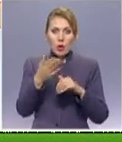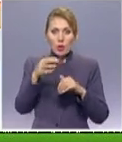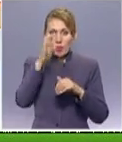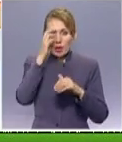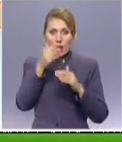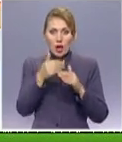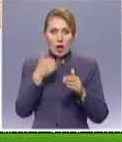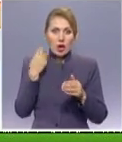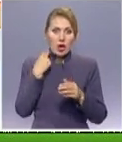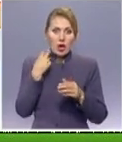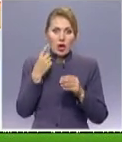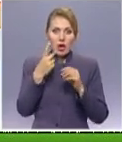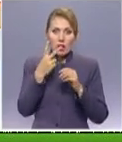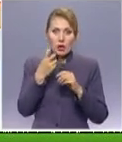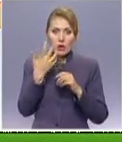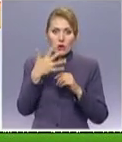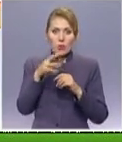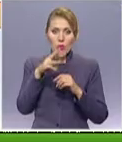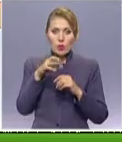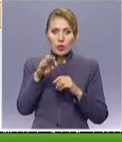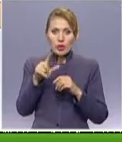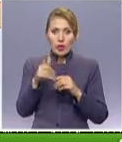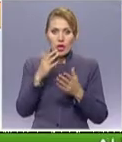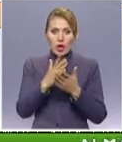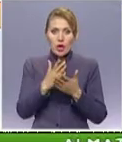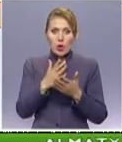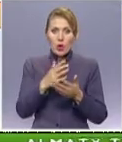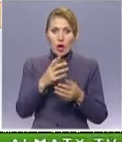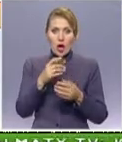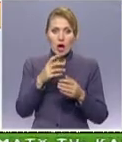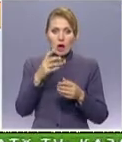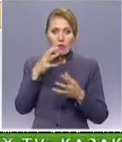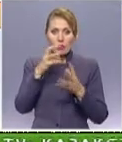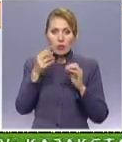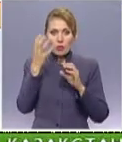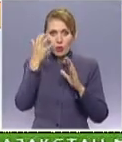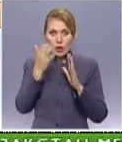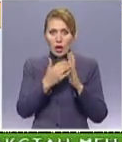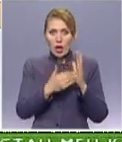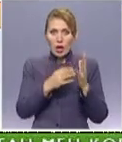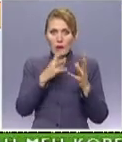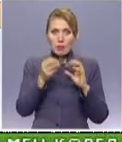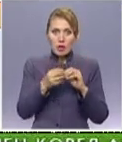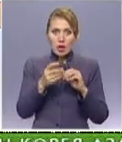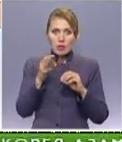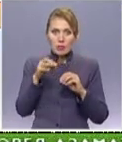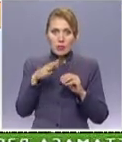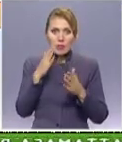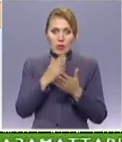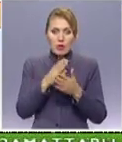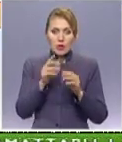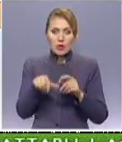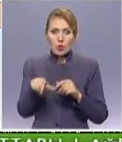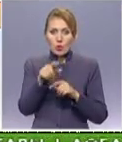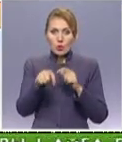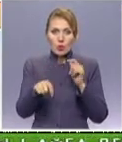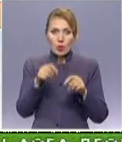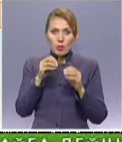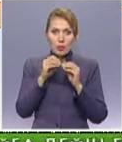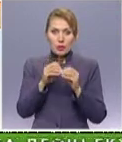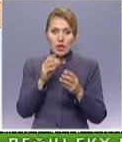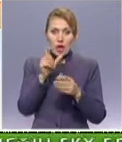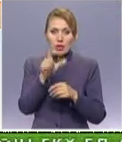мемлекет алдындағы қарызы 250 миллион теңгені жетіп отыр. Қара тізімді мойнында алименті барлар мен жол ережесін жиі